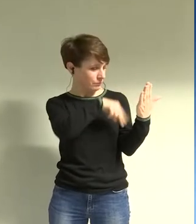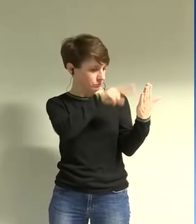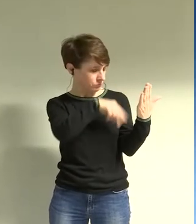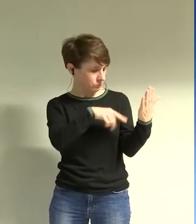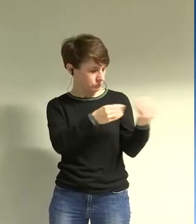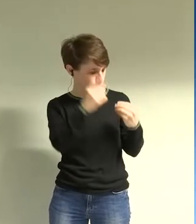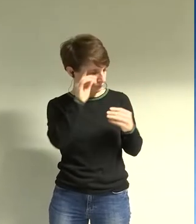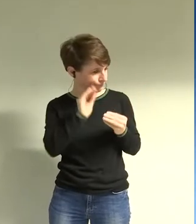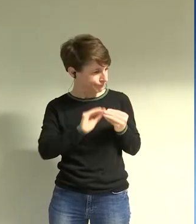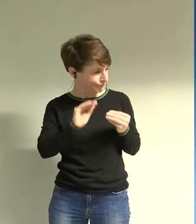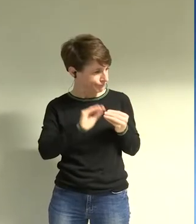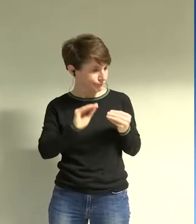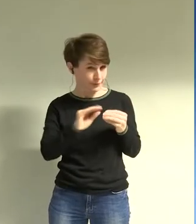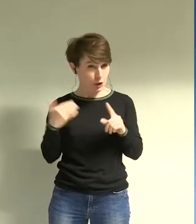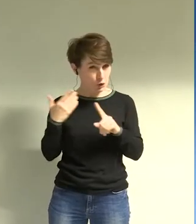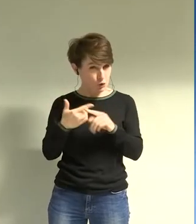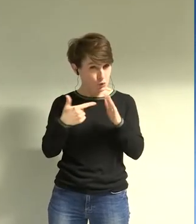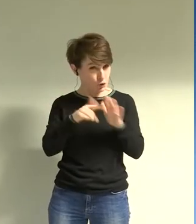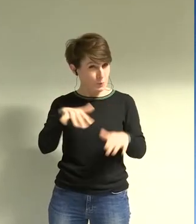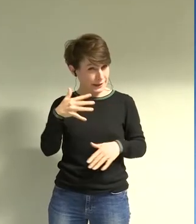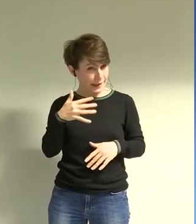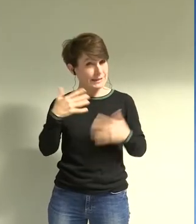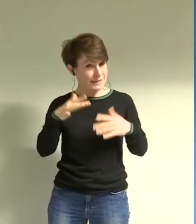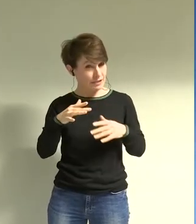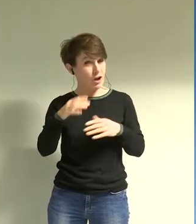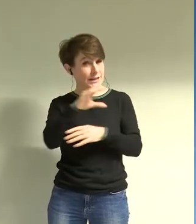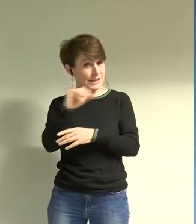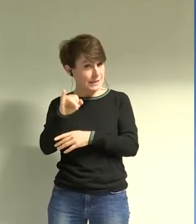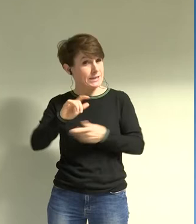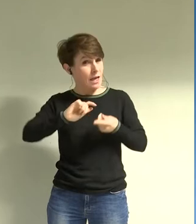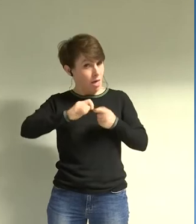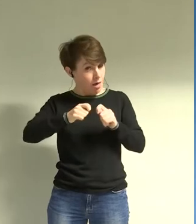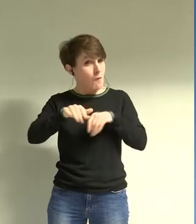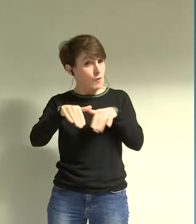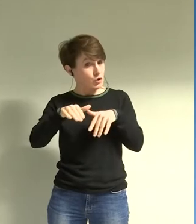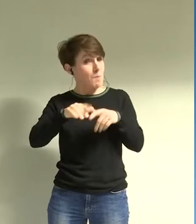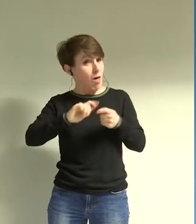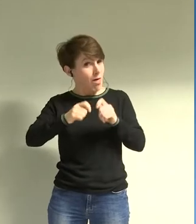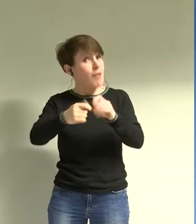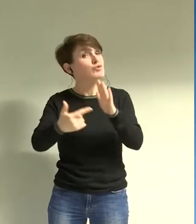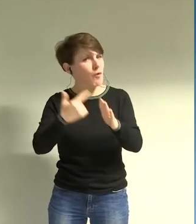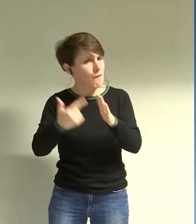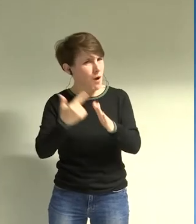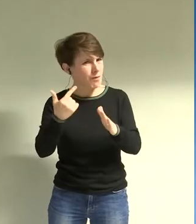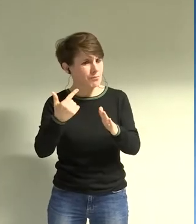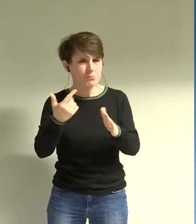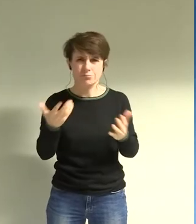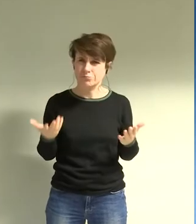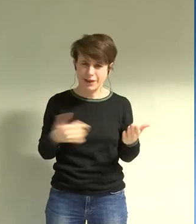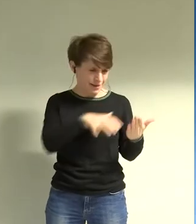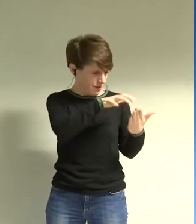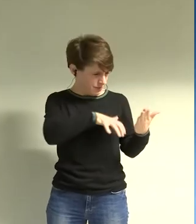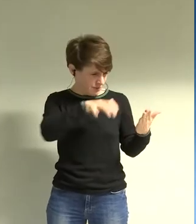depuis 2015 que vous modifiez le fonctionnement de vos conseils citoyens indépendants dans votre présentation il ya tellement de verbiage